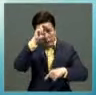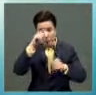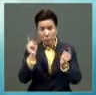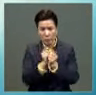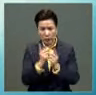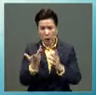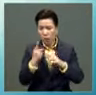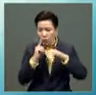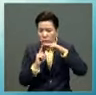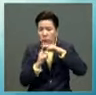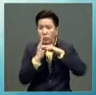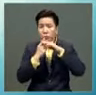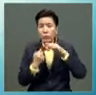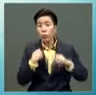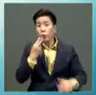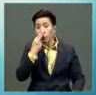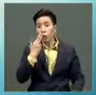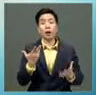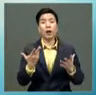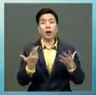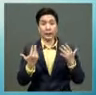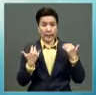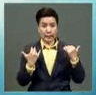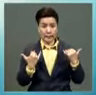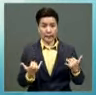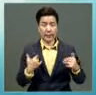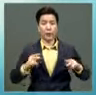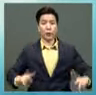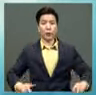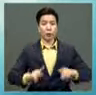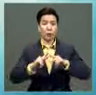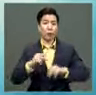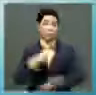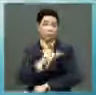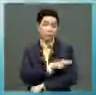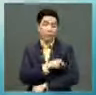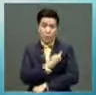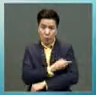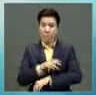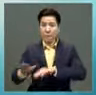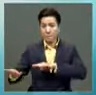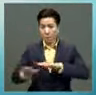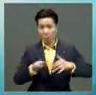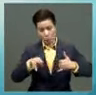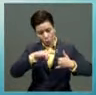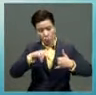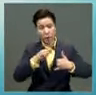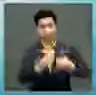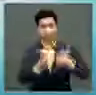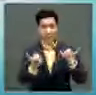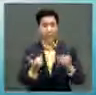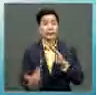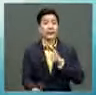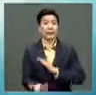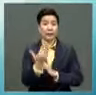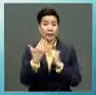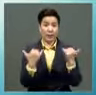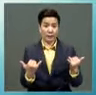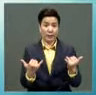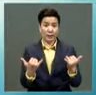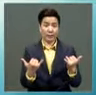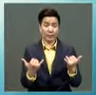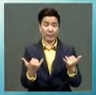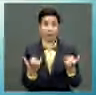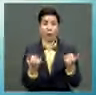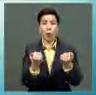ารคัดหลั่งที่ว่าเนี่ยนะครับก็ทางกระทรวงสาธารณสุขยินดีนะครับซึ่งณวันนี้เมื่อเช้านี้ทาง